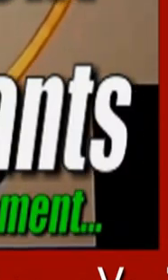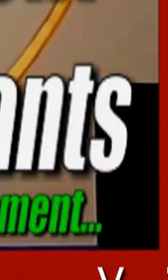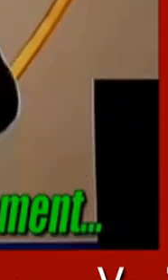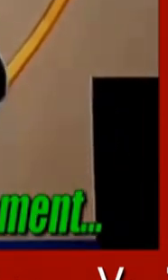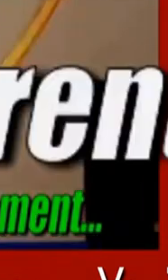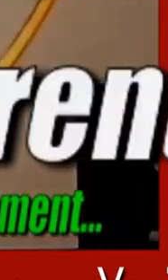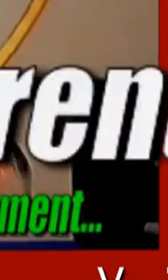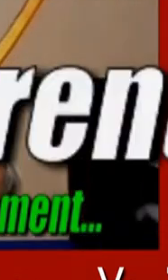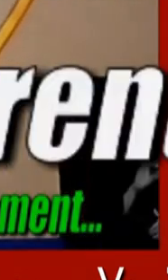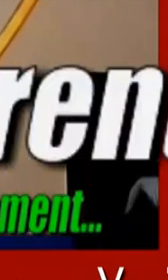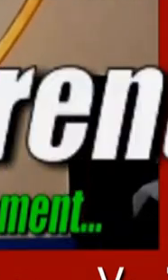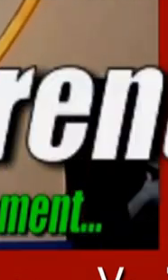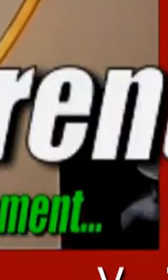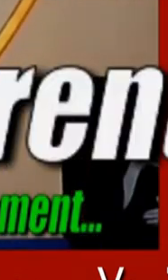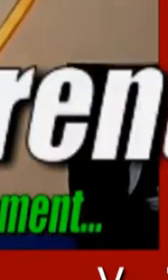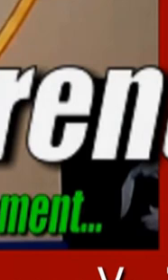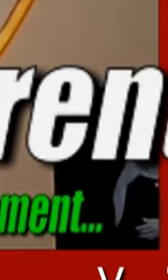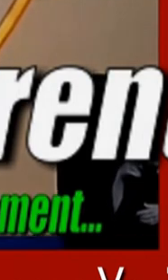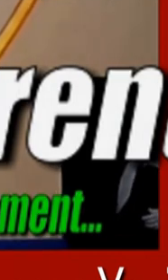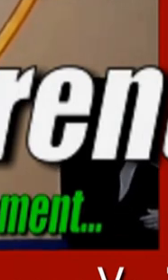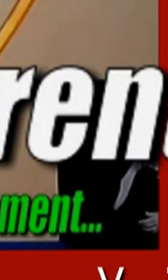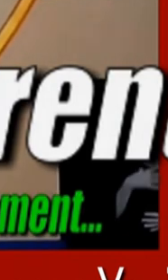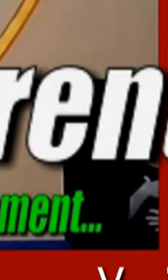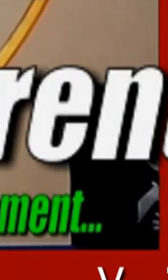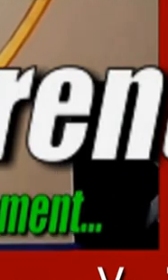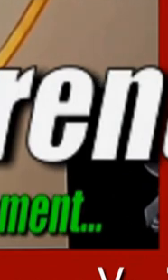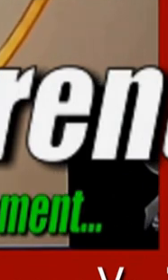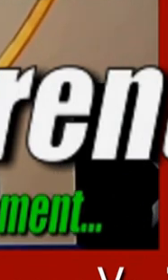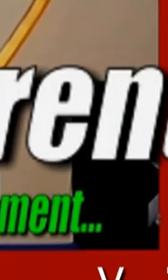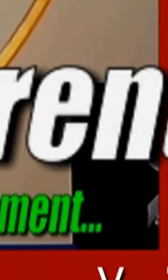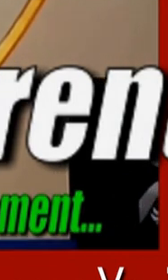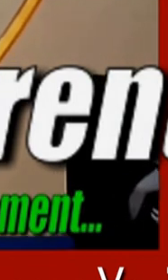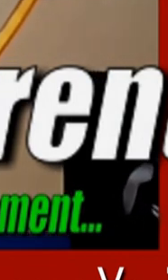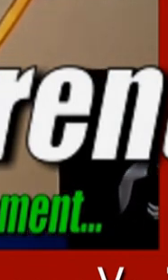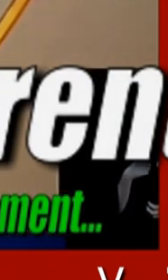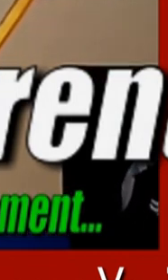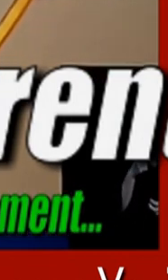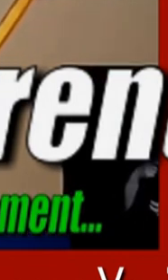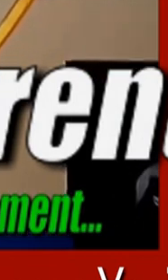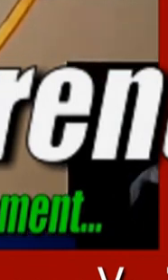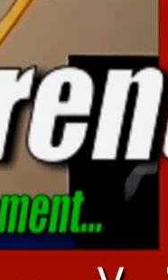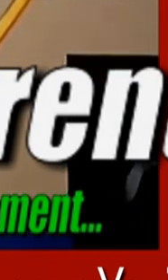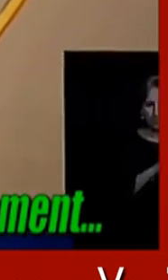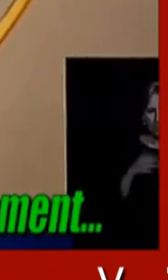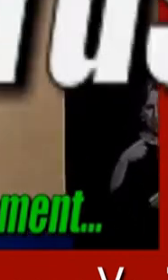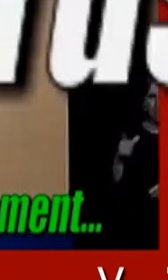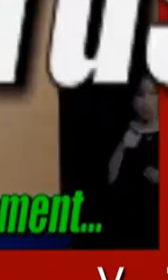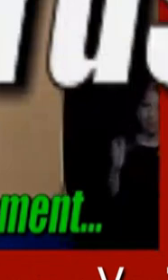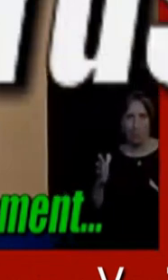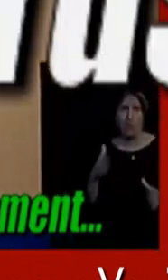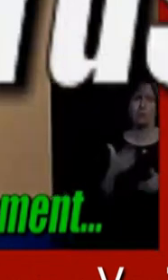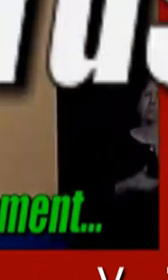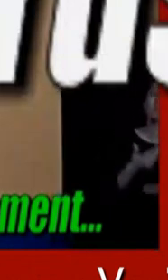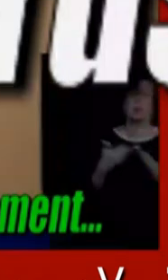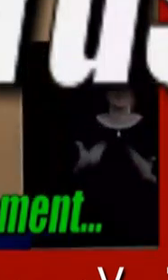Et on sait ensuite que progressivement, leurs parents ont eu une angoisse et qu'ils allaient vivre sans eux. La société a commencé à accompagner. Et aujourd'hui, c'est un formidable progrès de